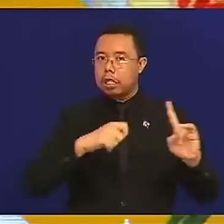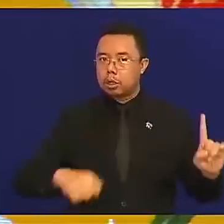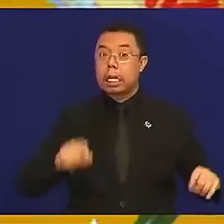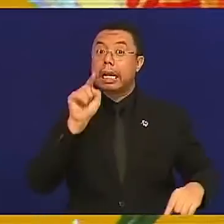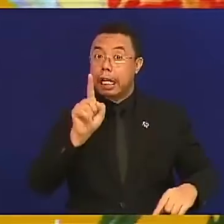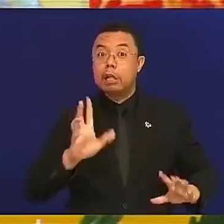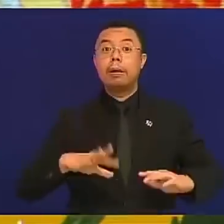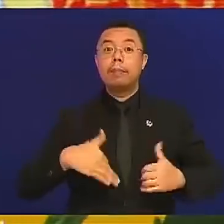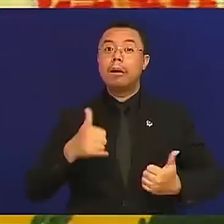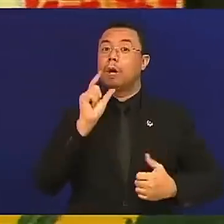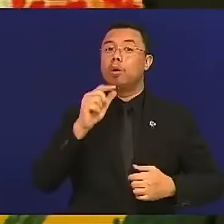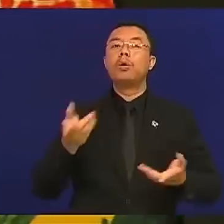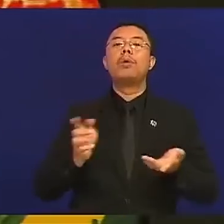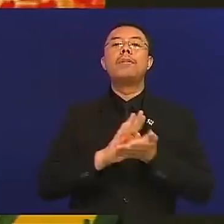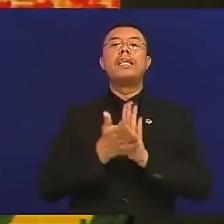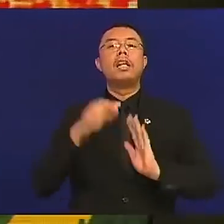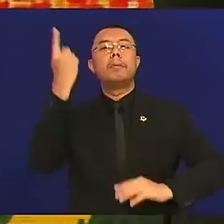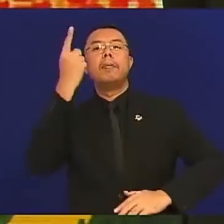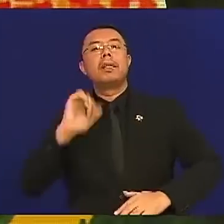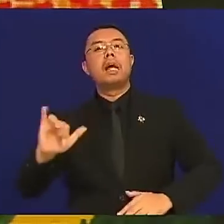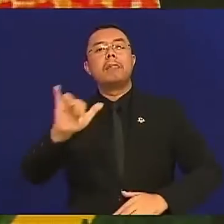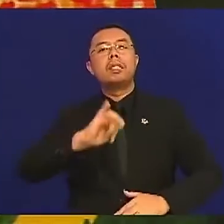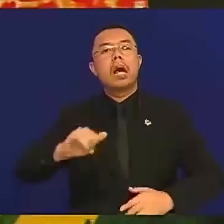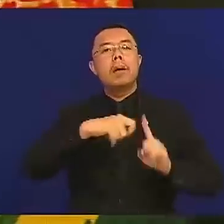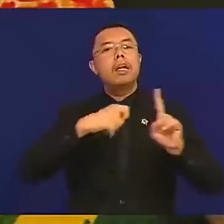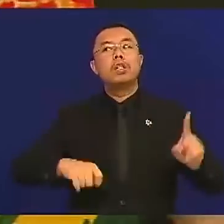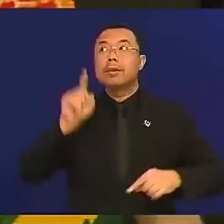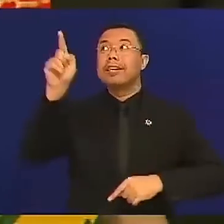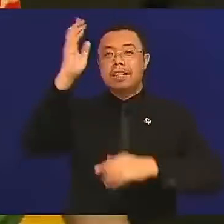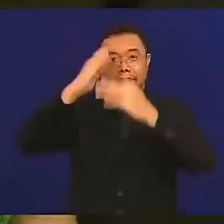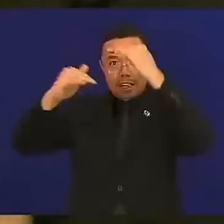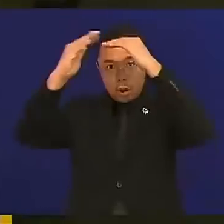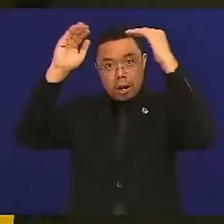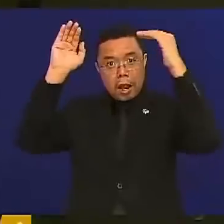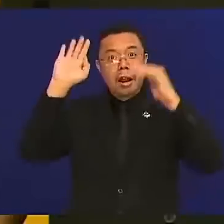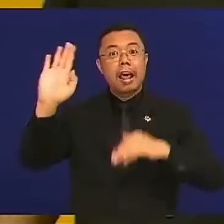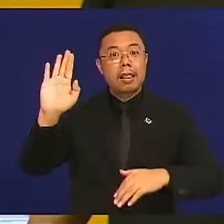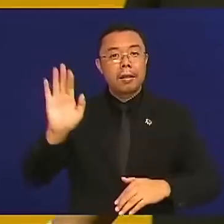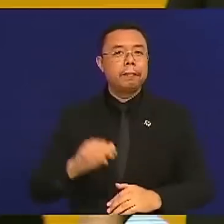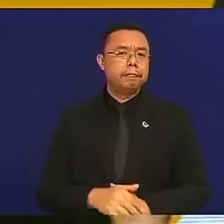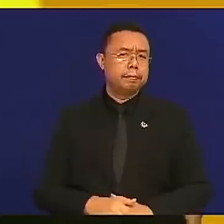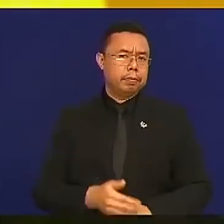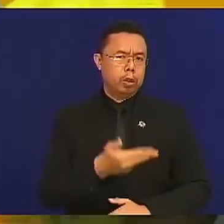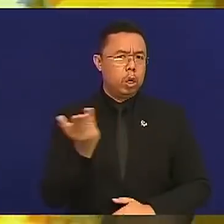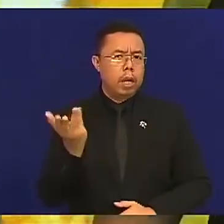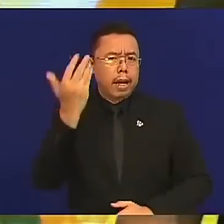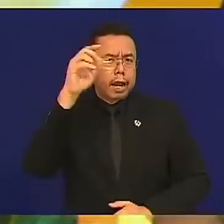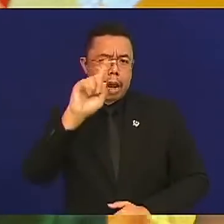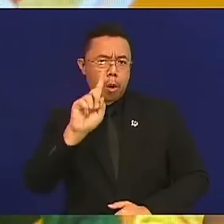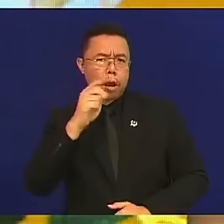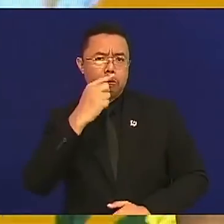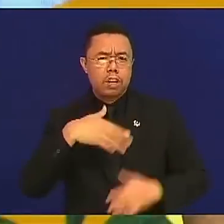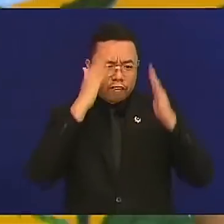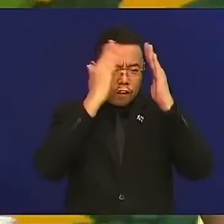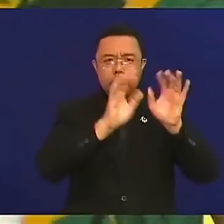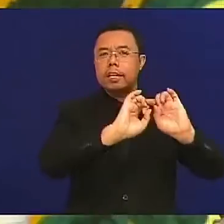merupakan persiapan untuk memerintah bersama-sama dengan Kristus di kerajaan surga. Saudara tidak boleh punya fokus